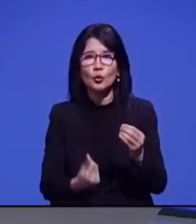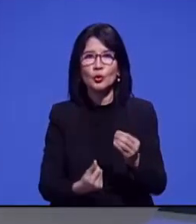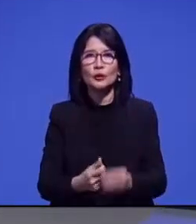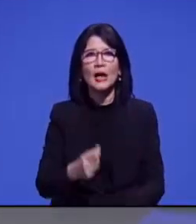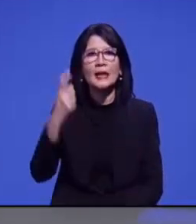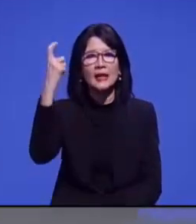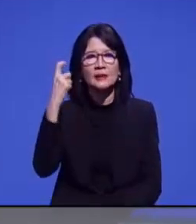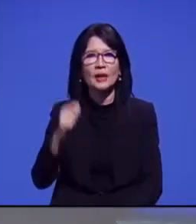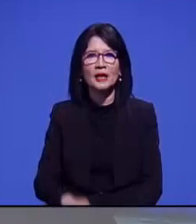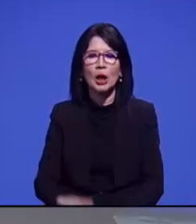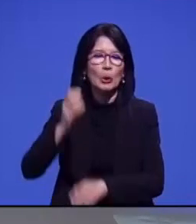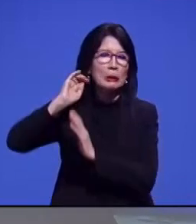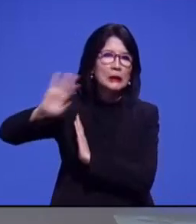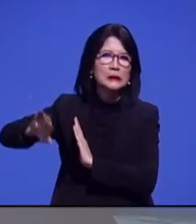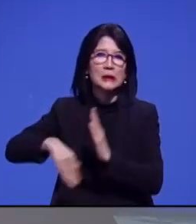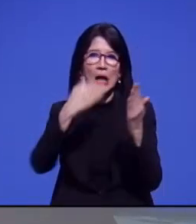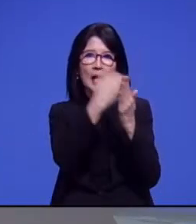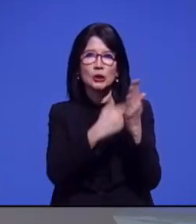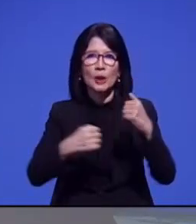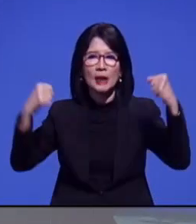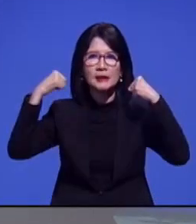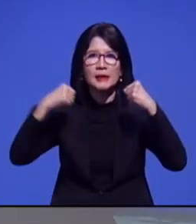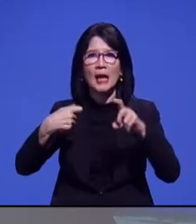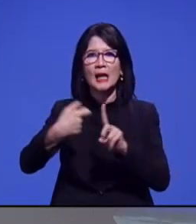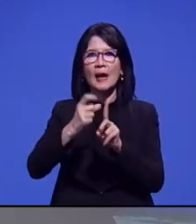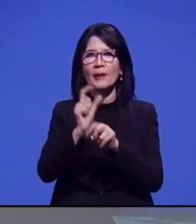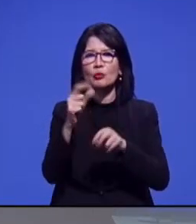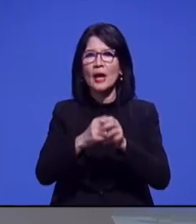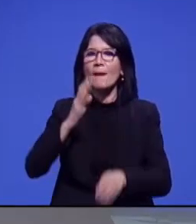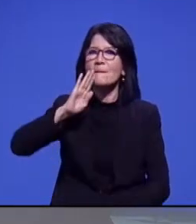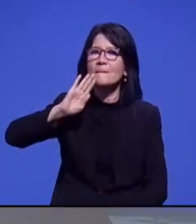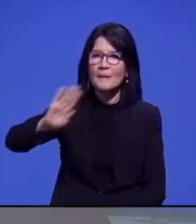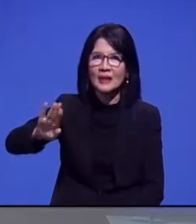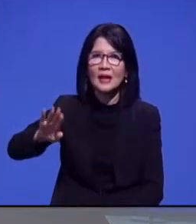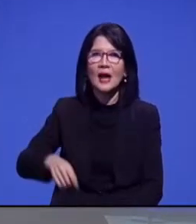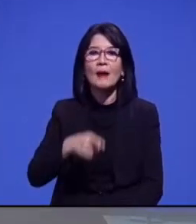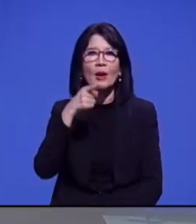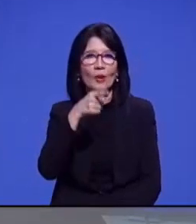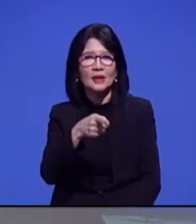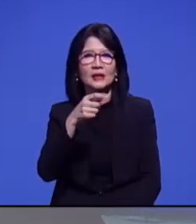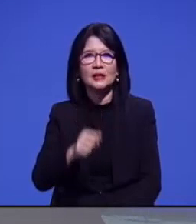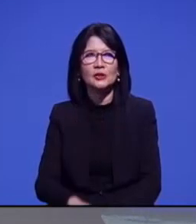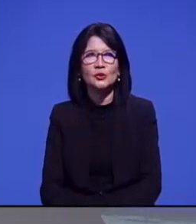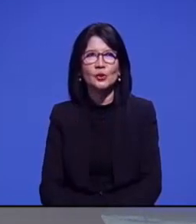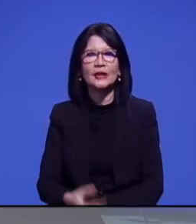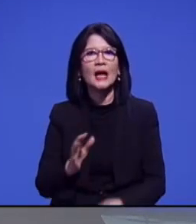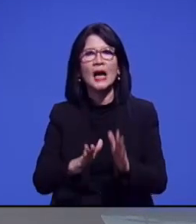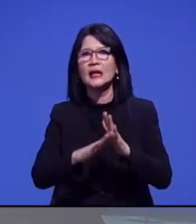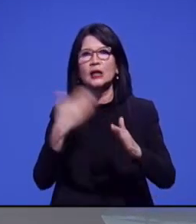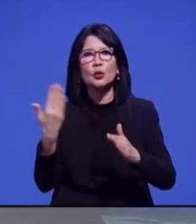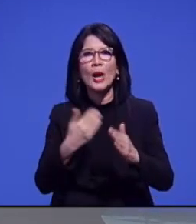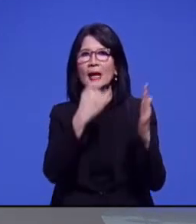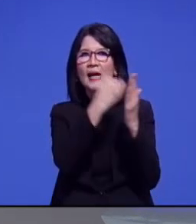Meski terkesan abai protokol kesehatan, KPUD membantah joget dangdut dalam rangkaian pleno, melainkan di luar acara